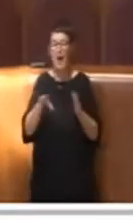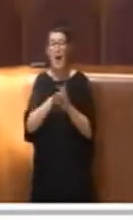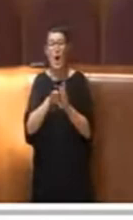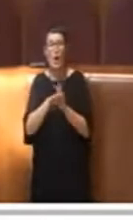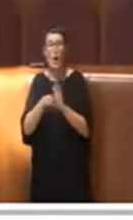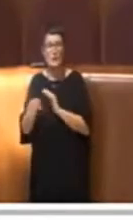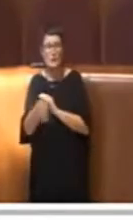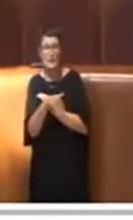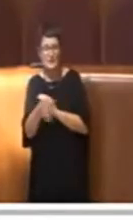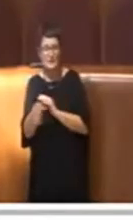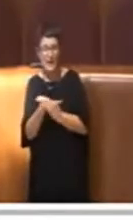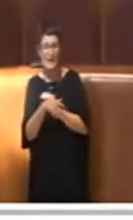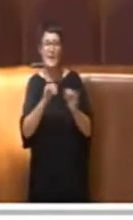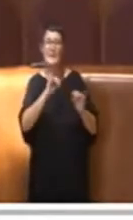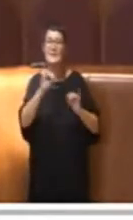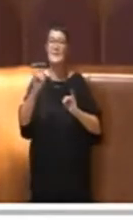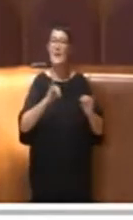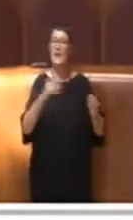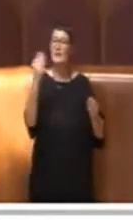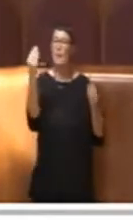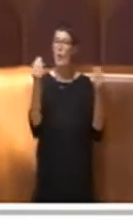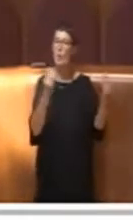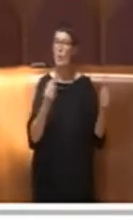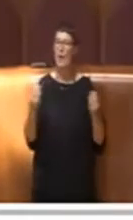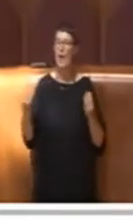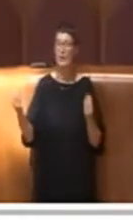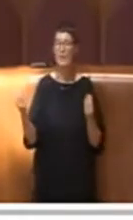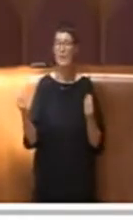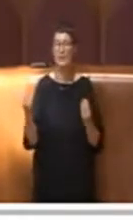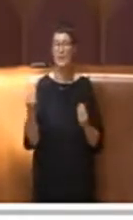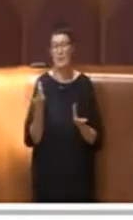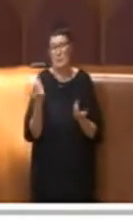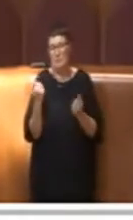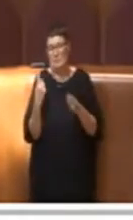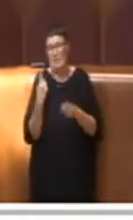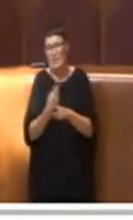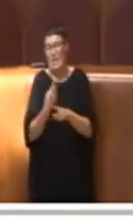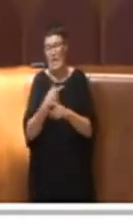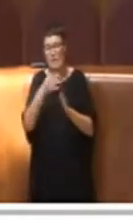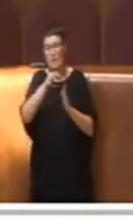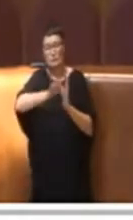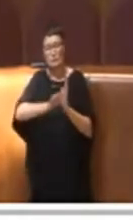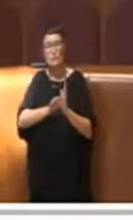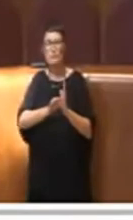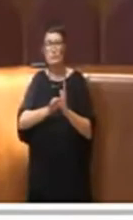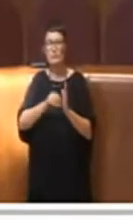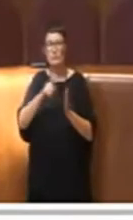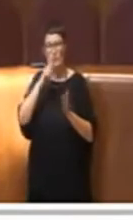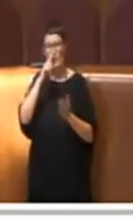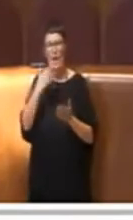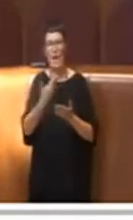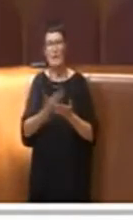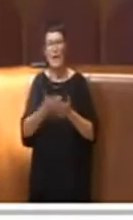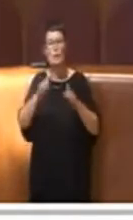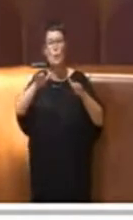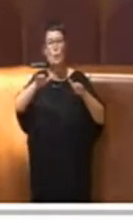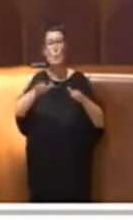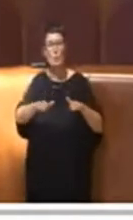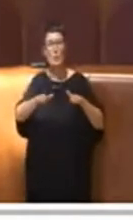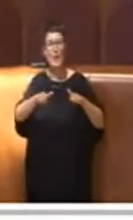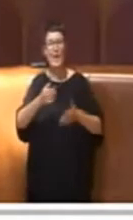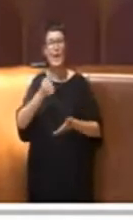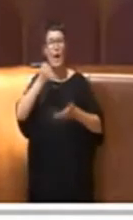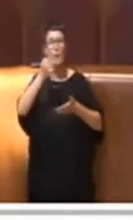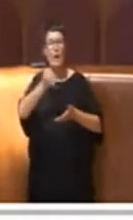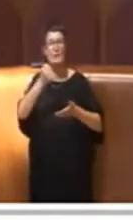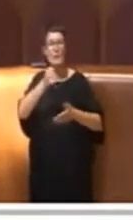criteri sufficienti a poter tutelare il patrimonio artistico-culturale. Se non sarà sufficiente,